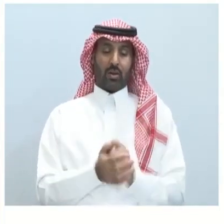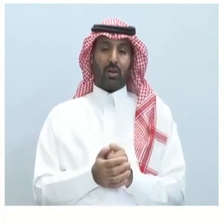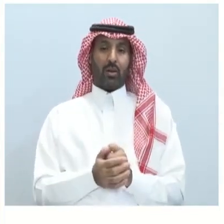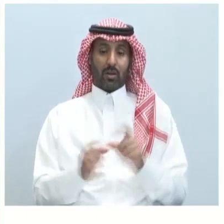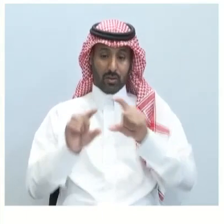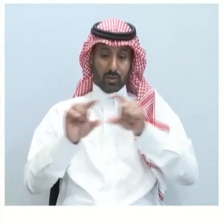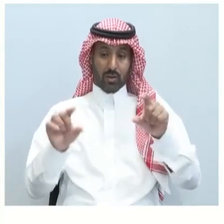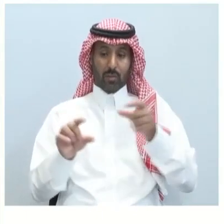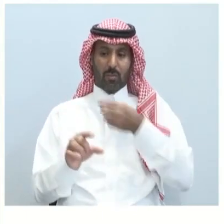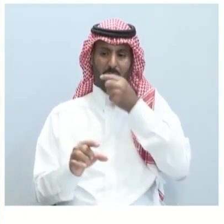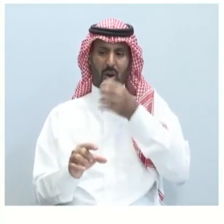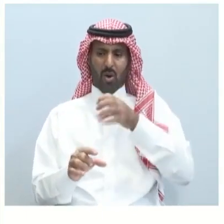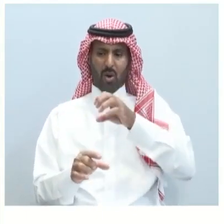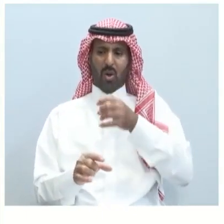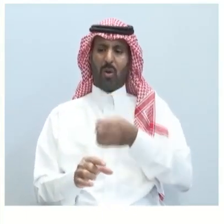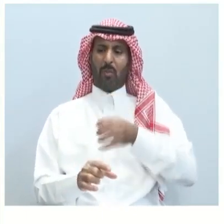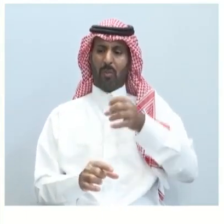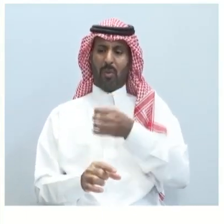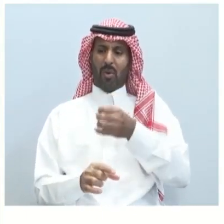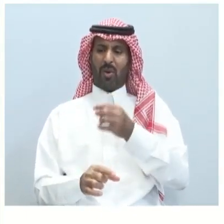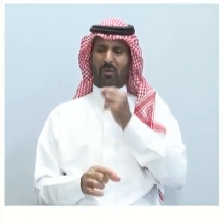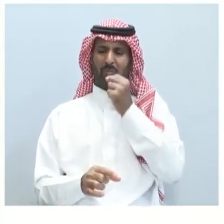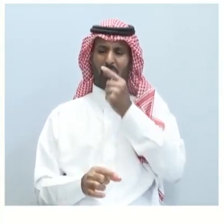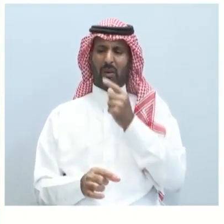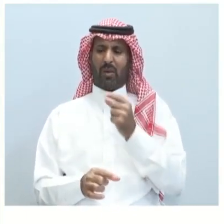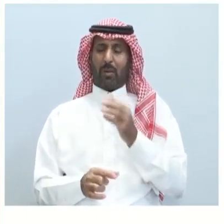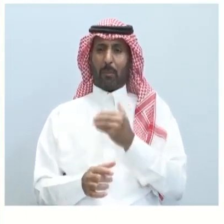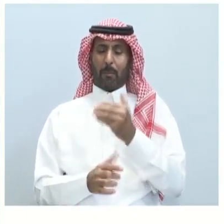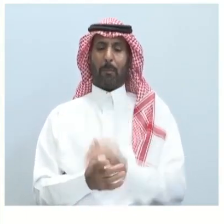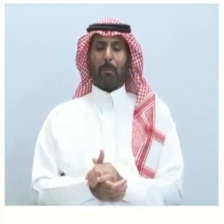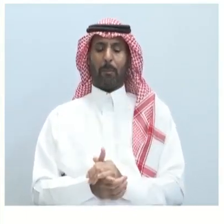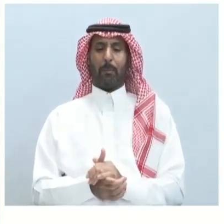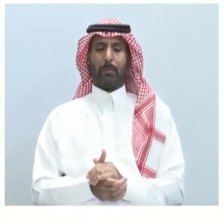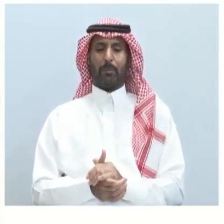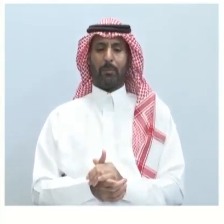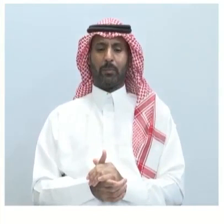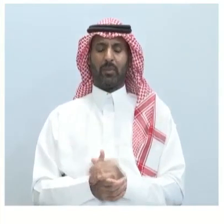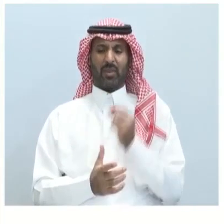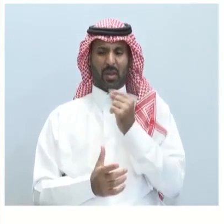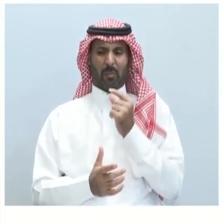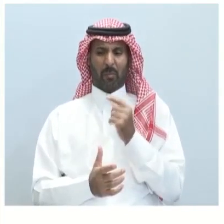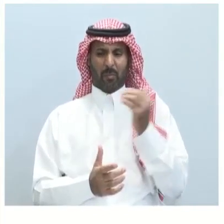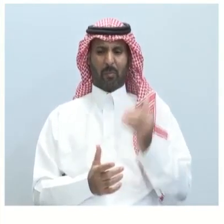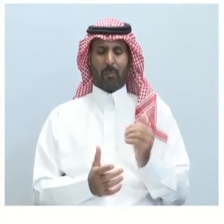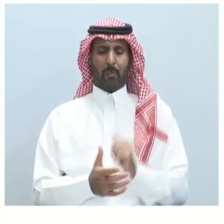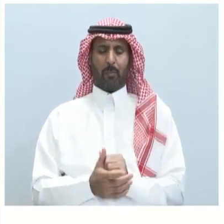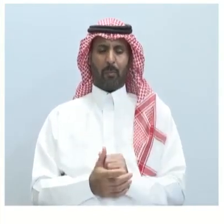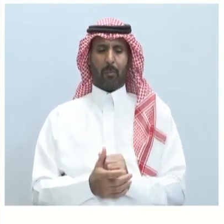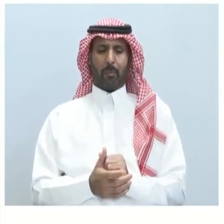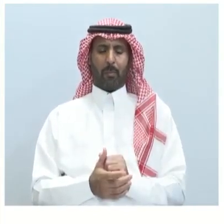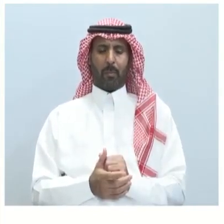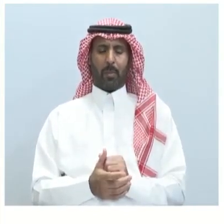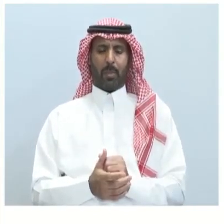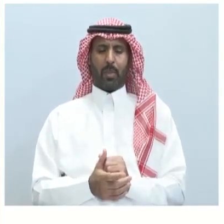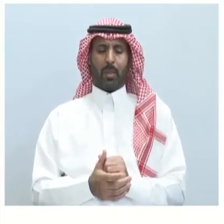يحتاج المحلول الحمضي يحتاج المحلول الحمضي تعال شوف المحلول الحمضي هنا هنا الحامضيه يعني من هذه